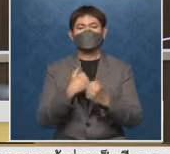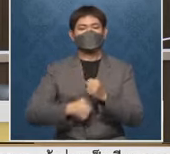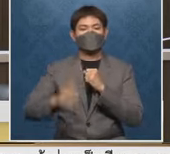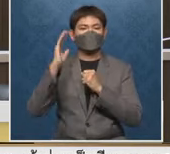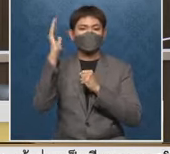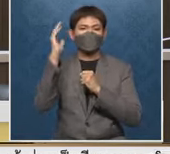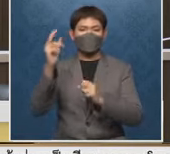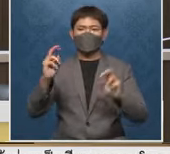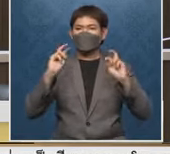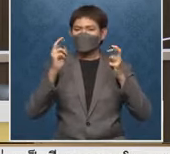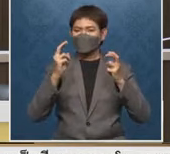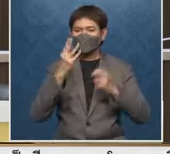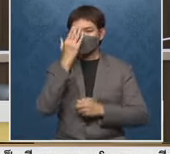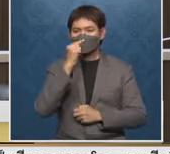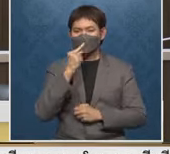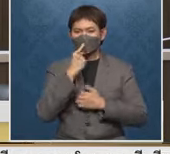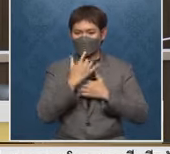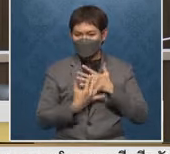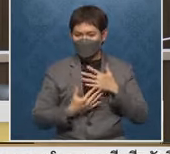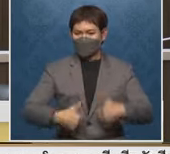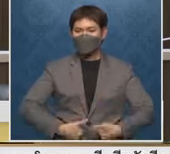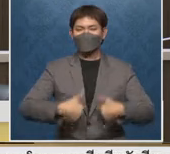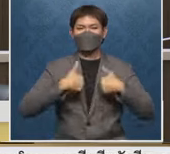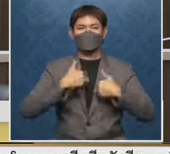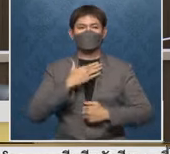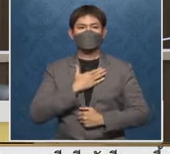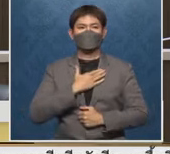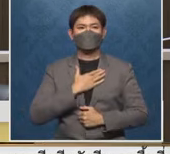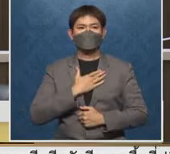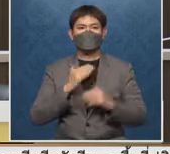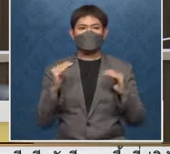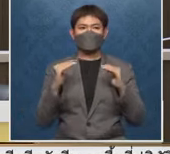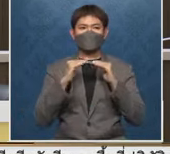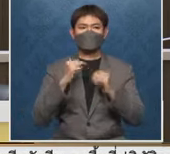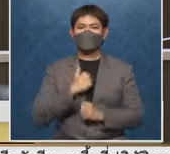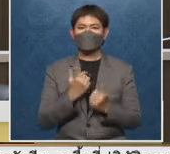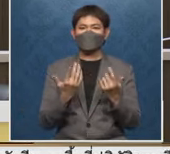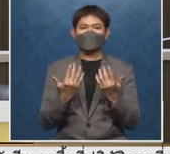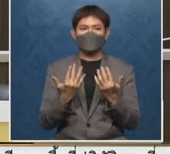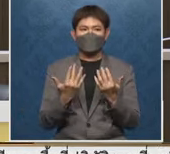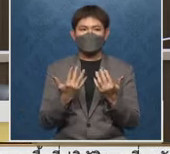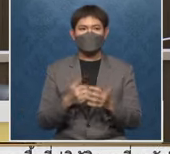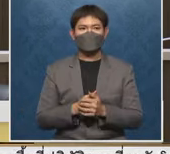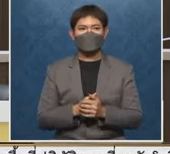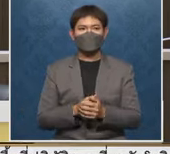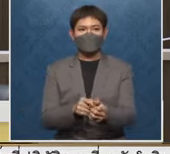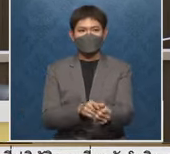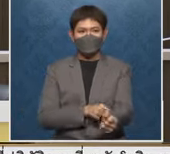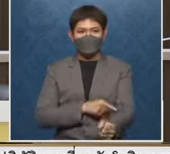เรื่องนี้ด้วยสายเลือดของชีวิตดิฉันเพราะความยุติธรรมที่ดิฉันรอคอยนาน